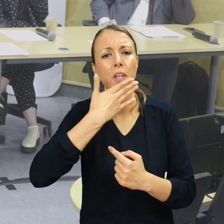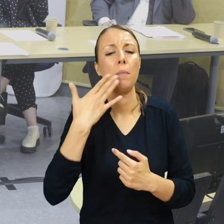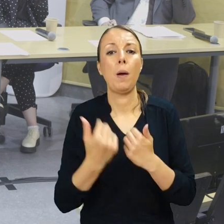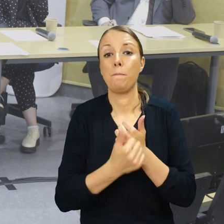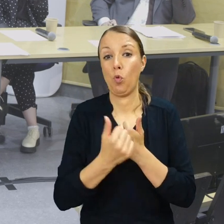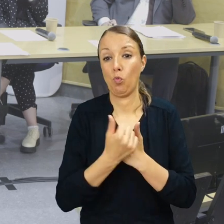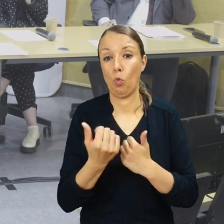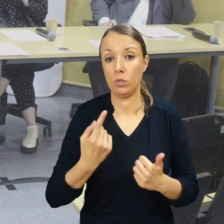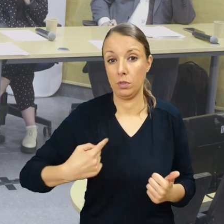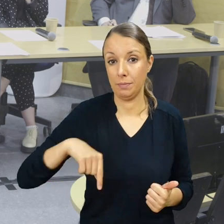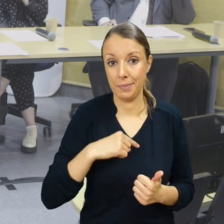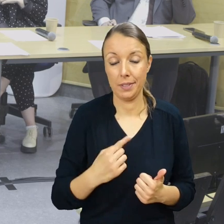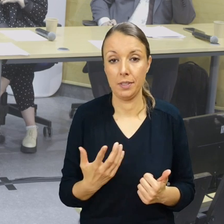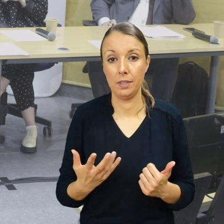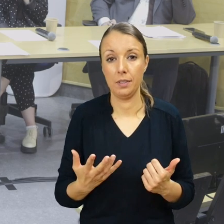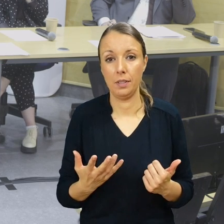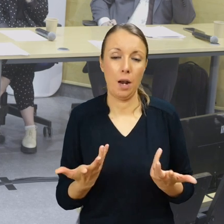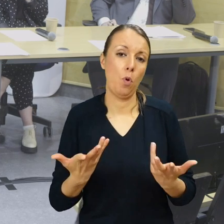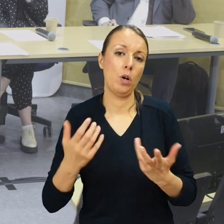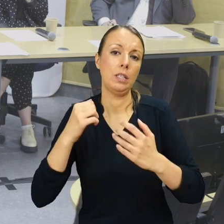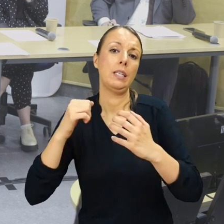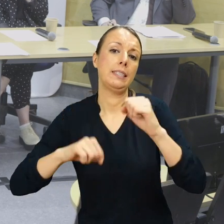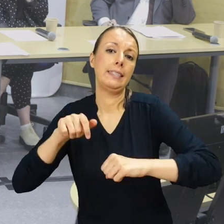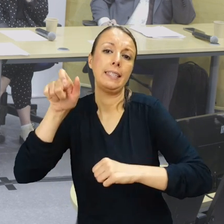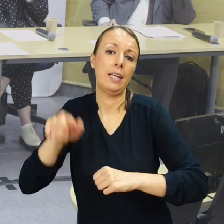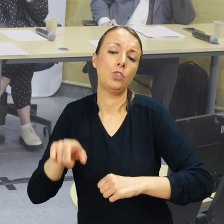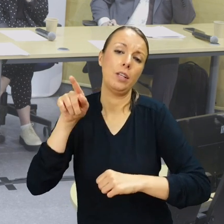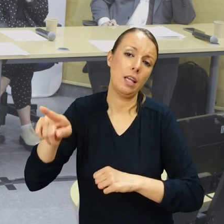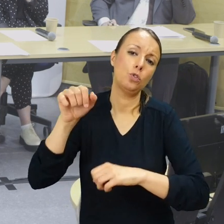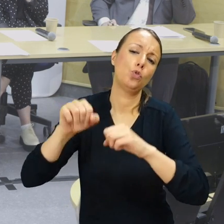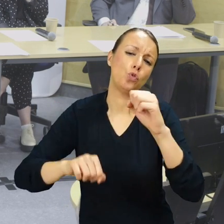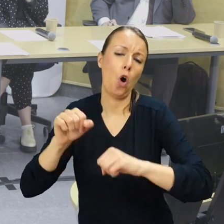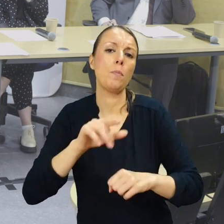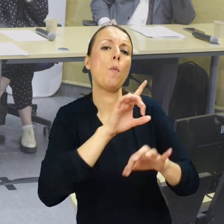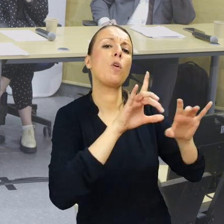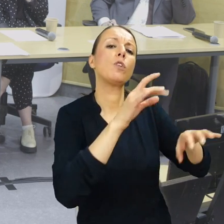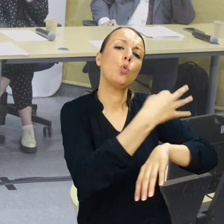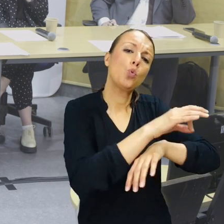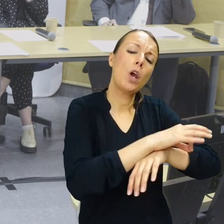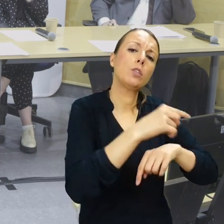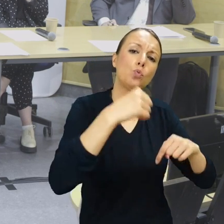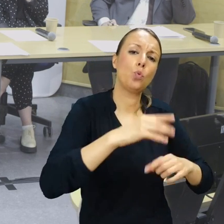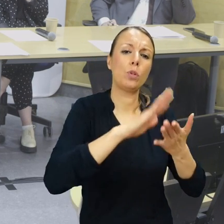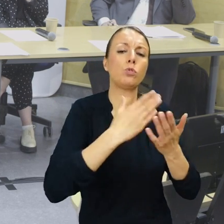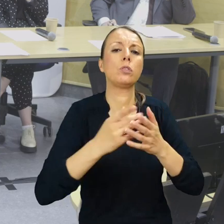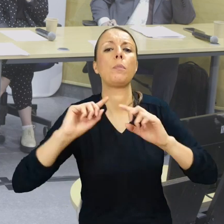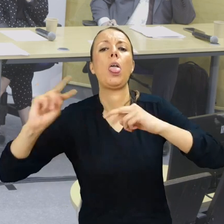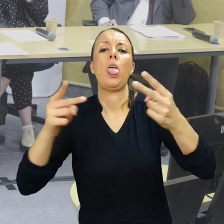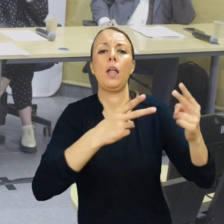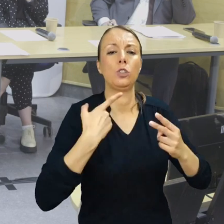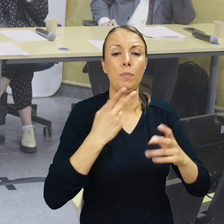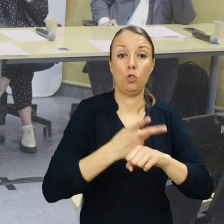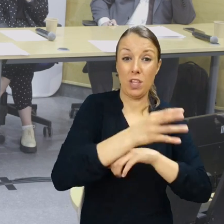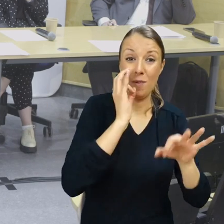my, czy sędzia tego czy innego sądu, czy profesor tej uczelni przerzuca odpowiedzialność za stan dostępu do informacji na społeczeństwo. Raczej